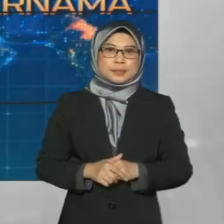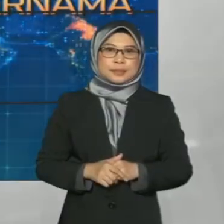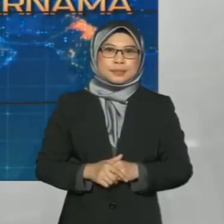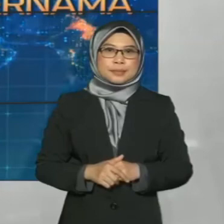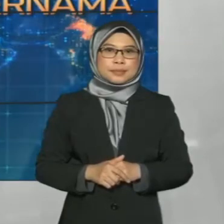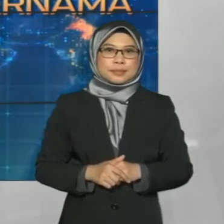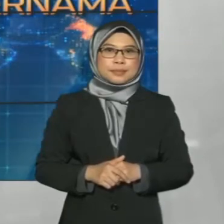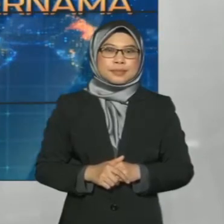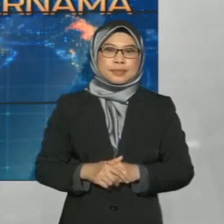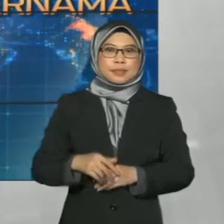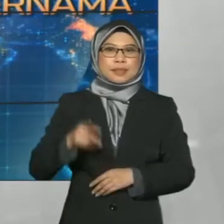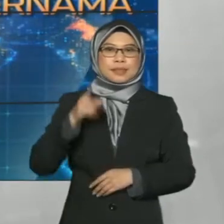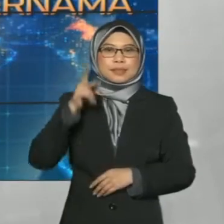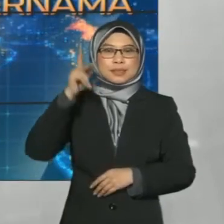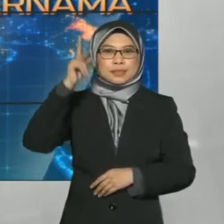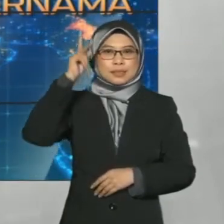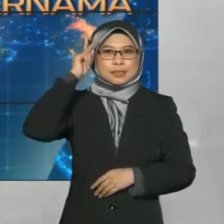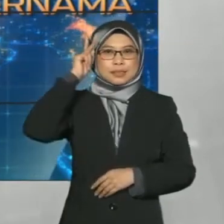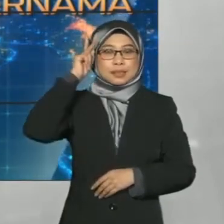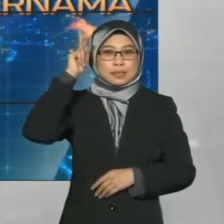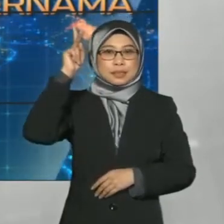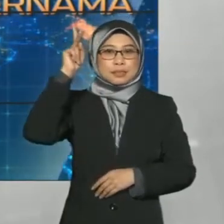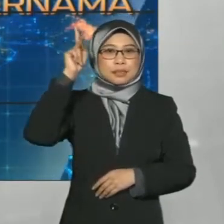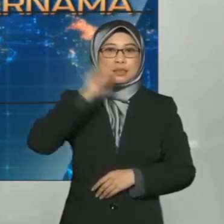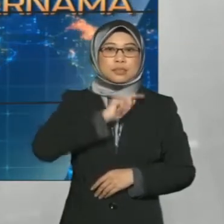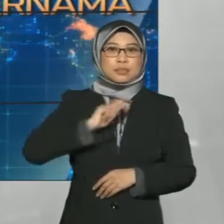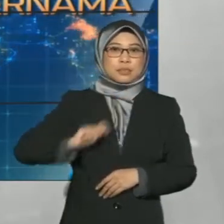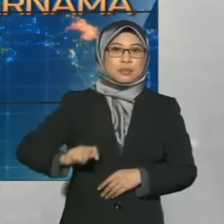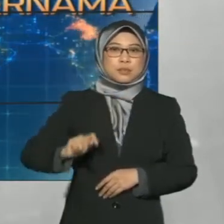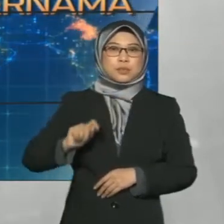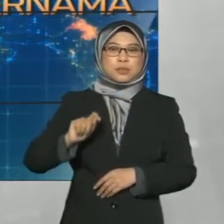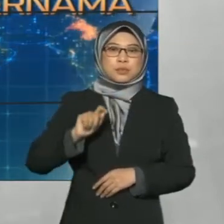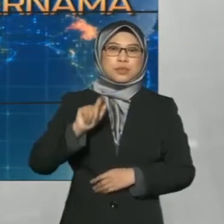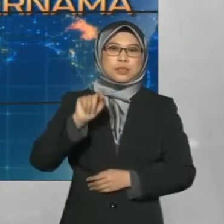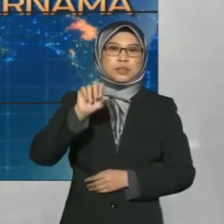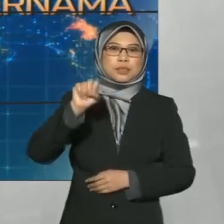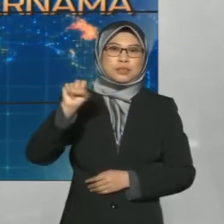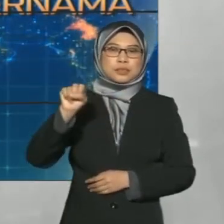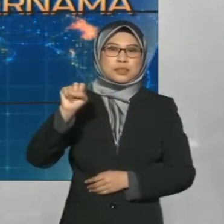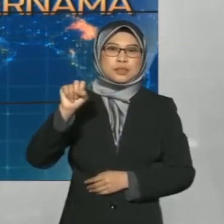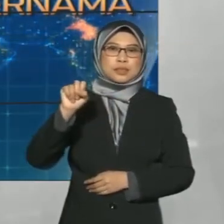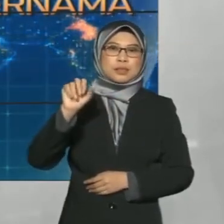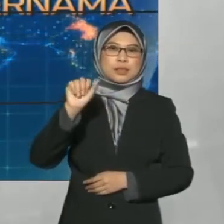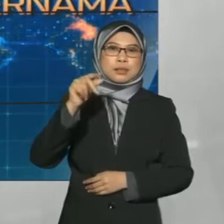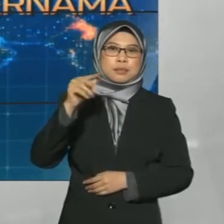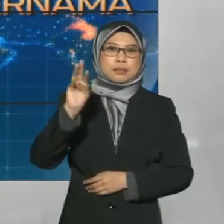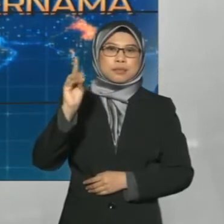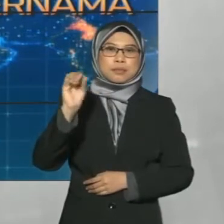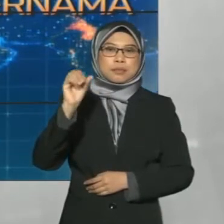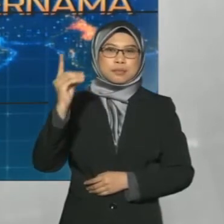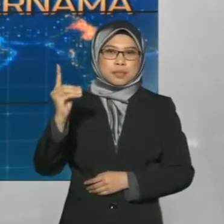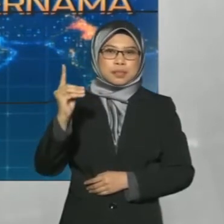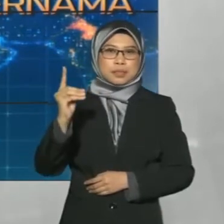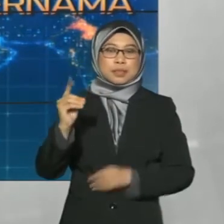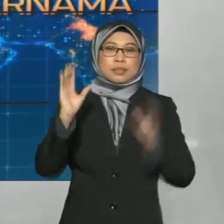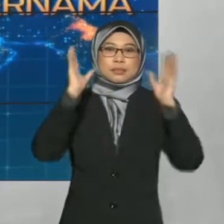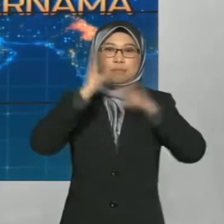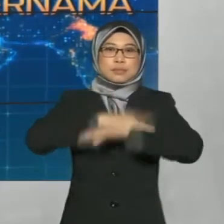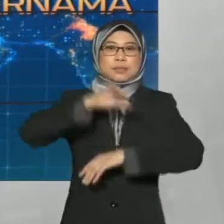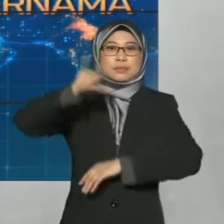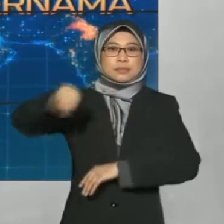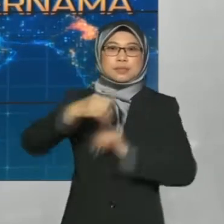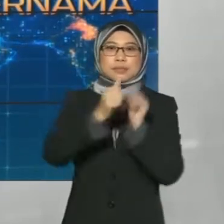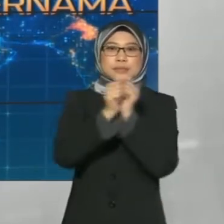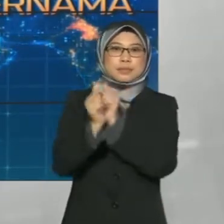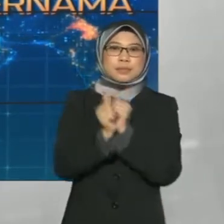by di Kelantan Tengku temenggong Kelantan Tengku hutan Sri Muhammad rizam Tengku Abdul Aziz berkenaan menunaikan shalat Jumat